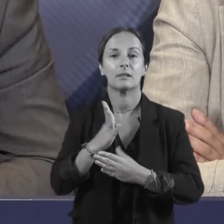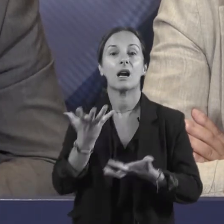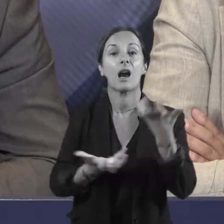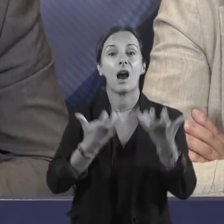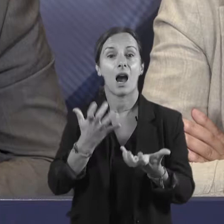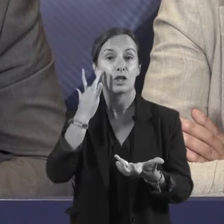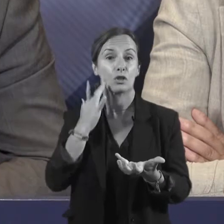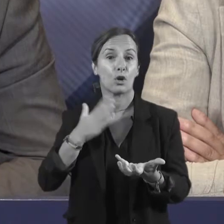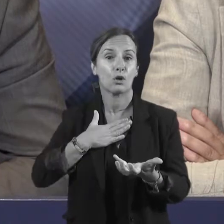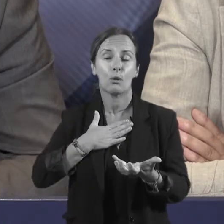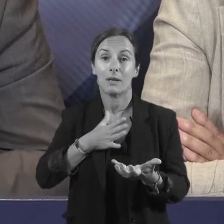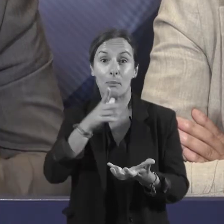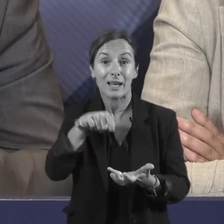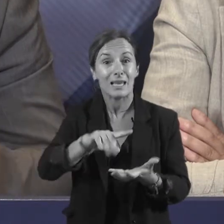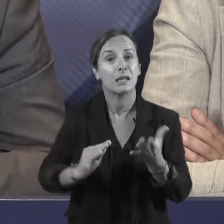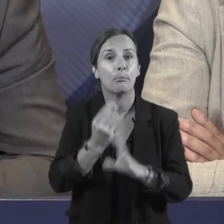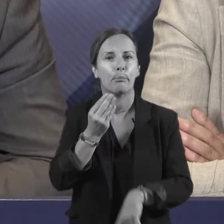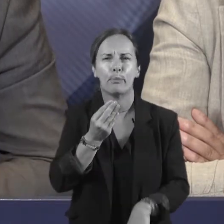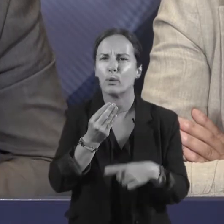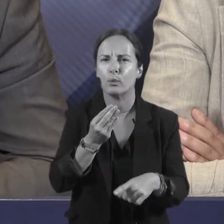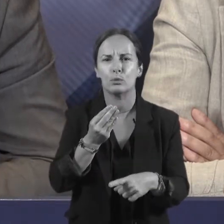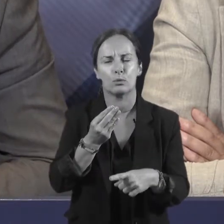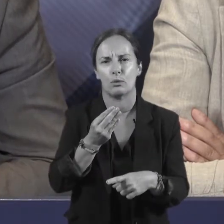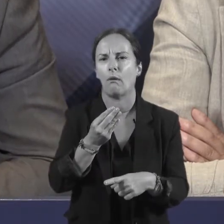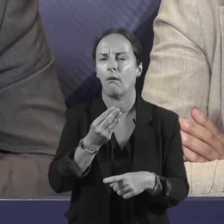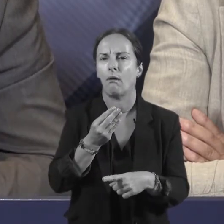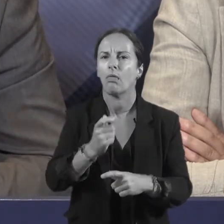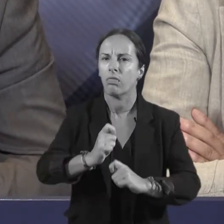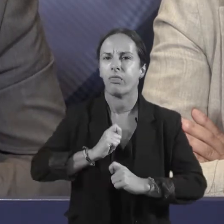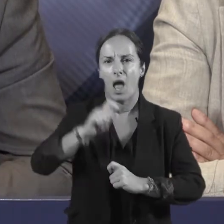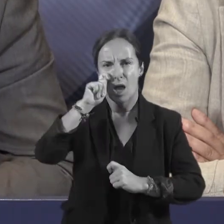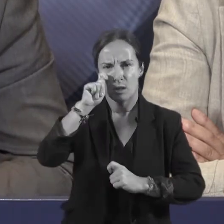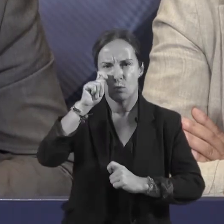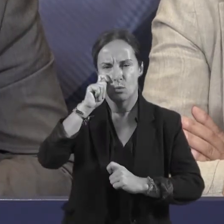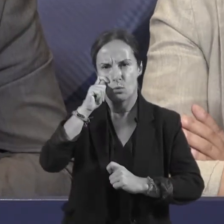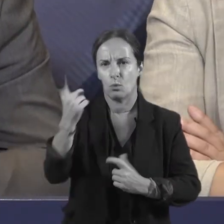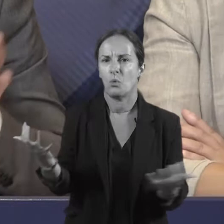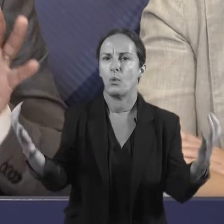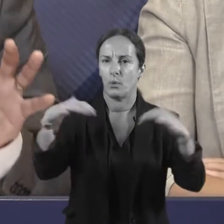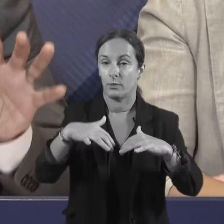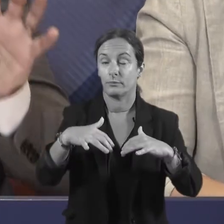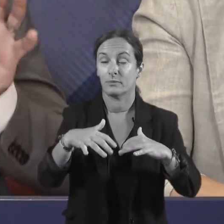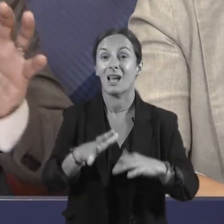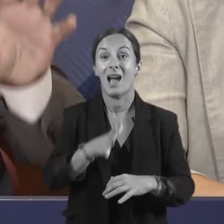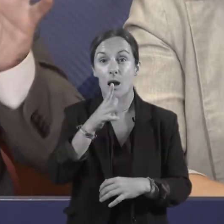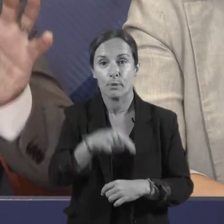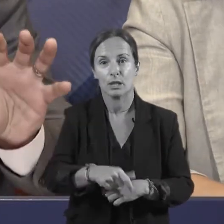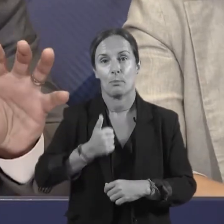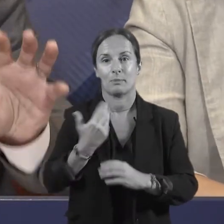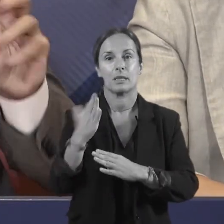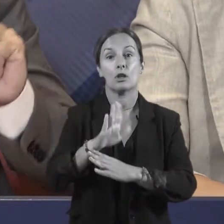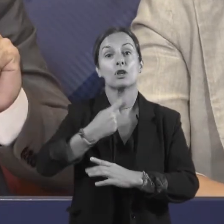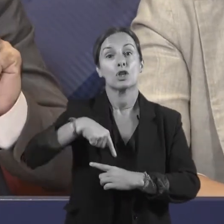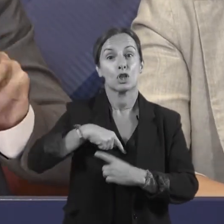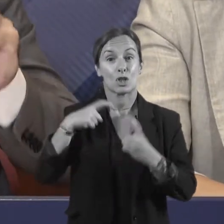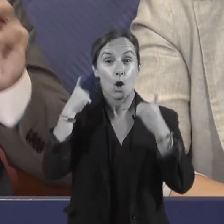més en la nostra oferta turística i que volem reforçar, incloent-ho amb accions com aquesta. Per tant, intentarem que els